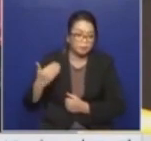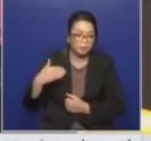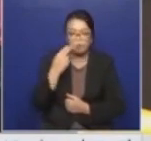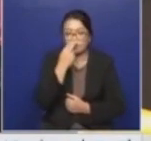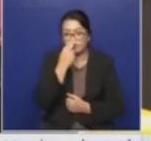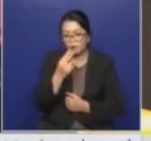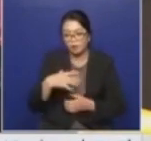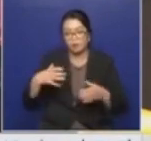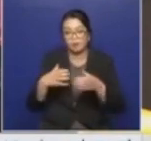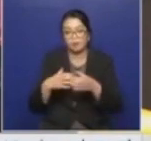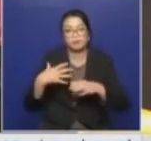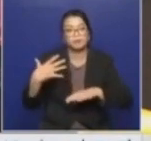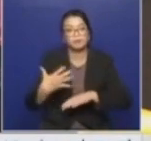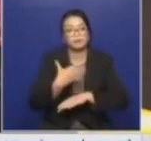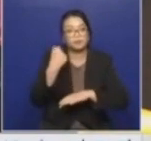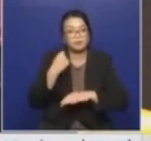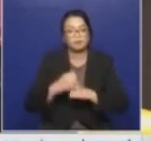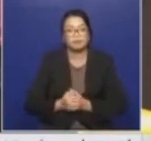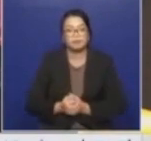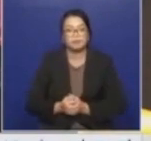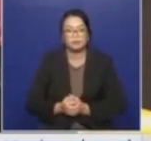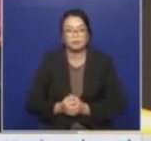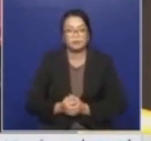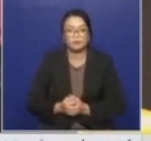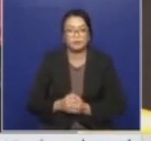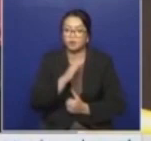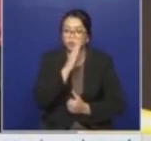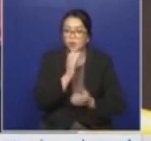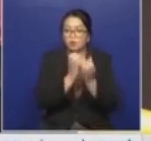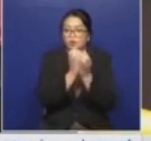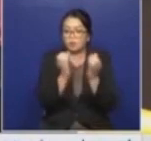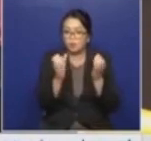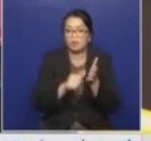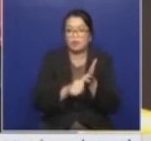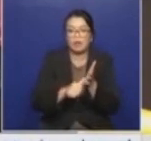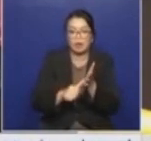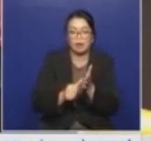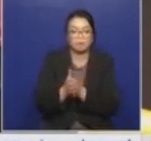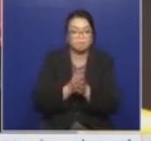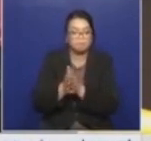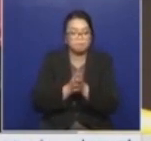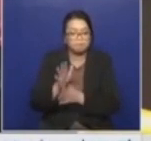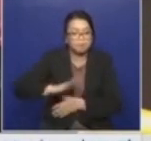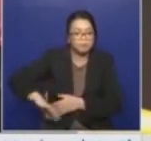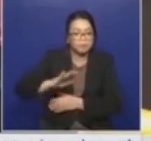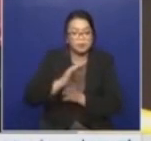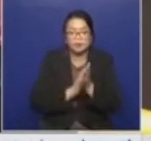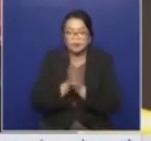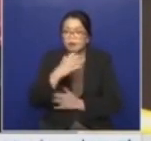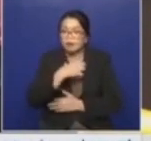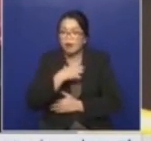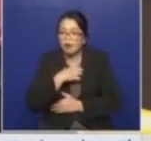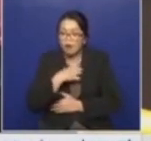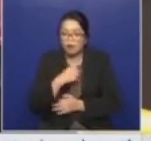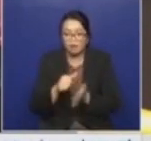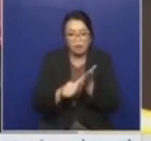ลอดเวลาจะเห็นว่าภาคการเมืองที่จะมีการแก้ไขรัฐธรรมนูญเ